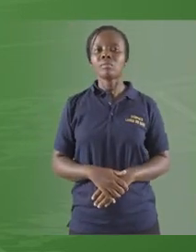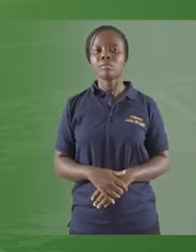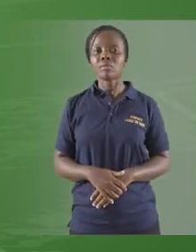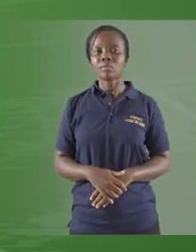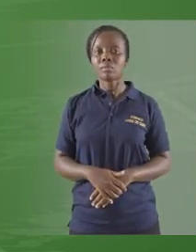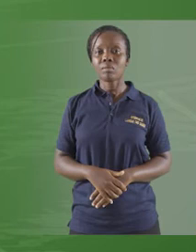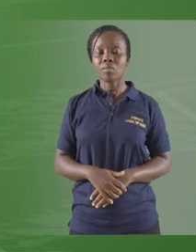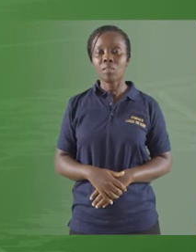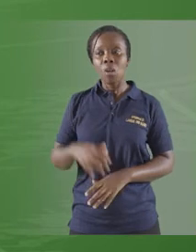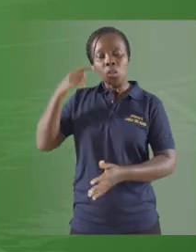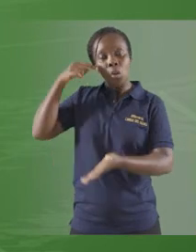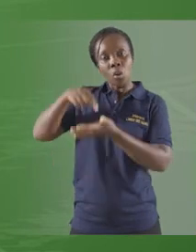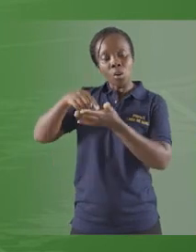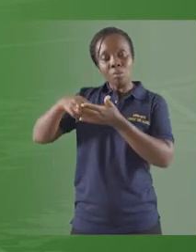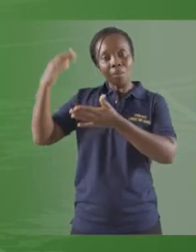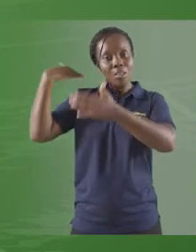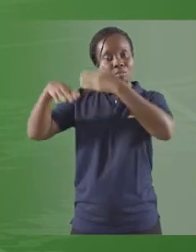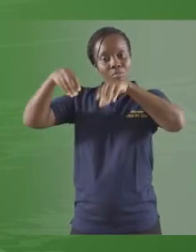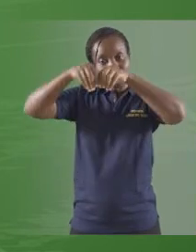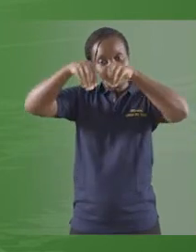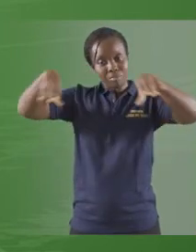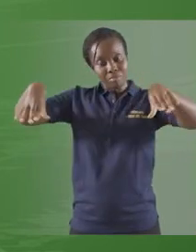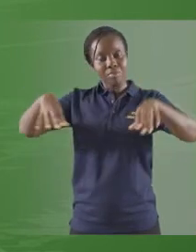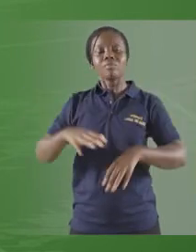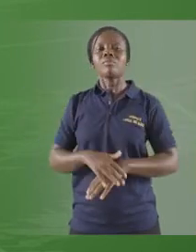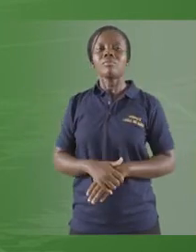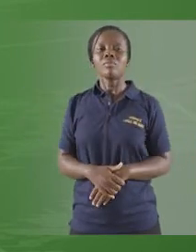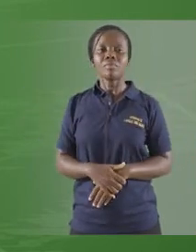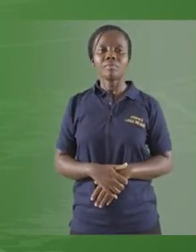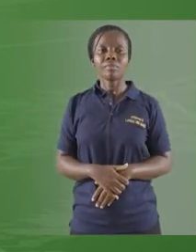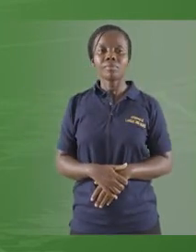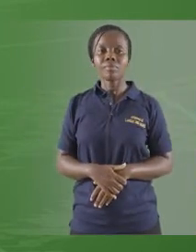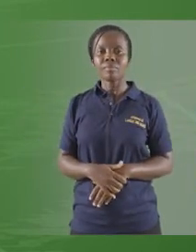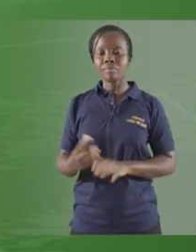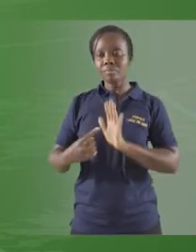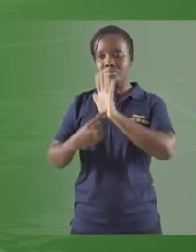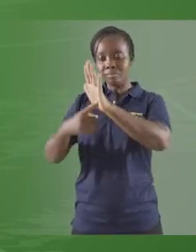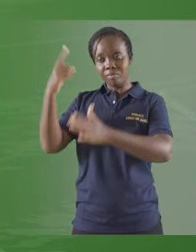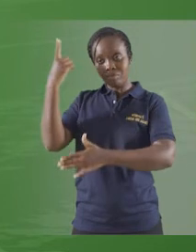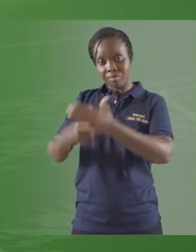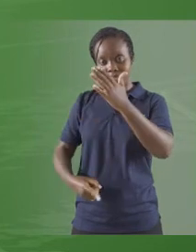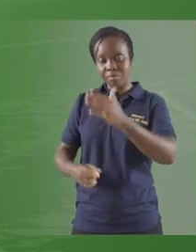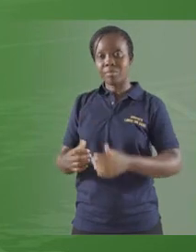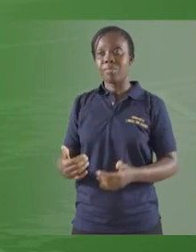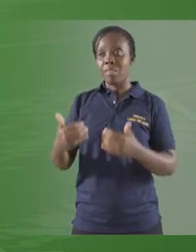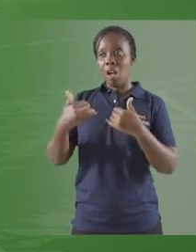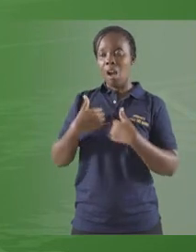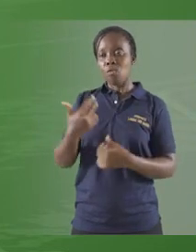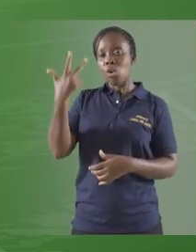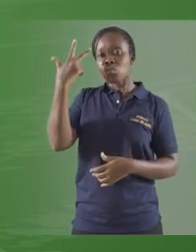L'observation du pédigré ou de l'arbre généalogique montre 3